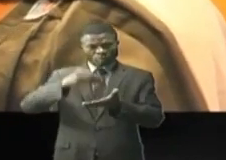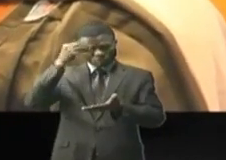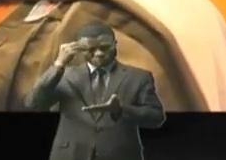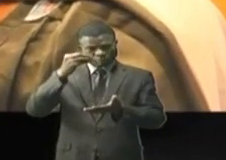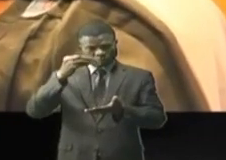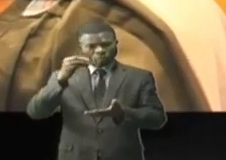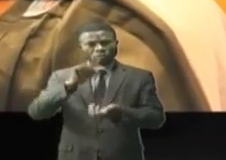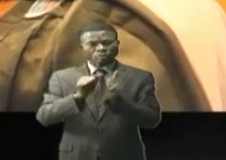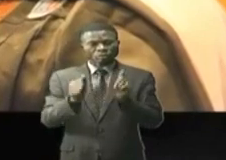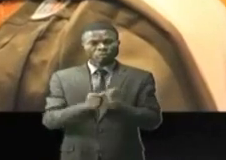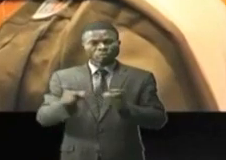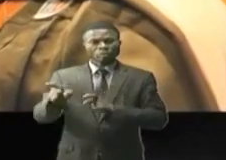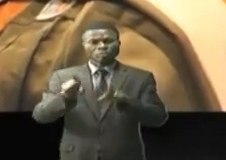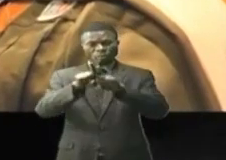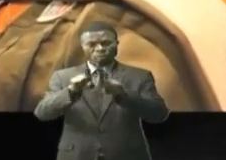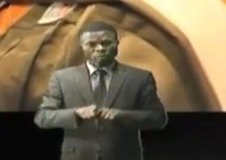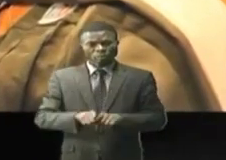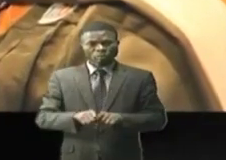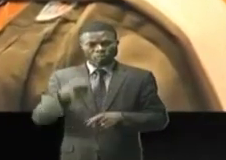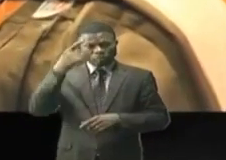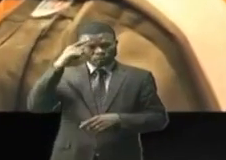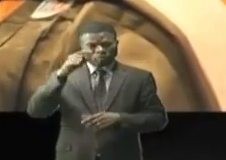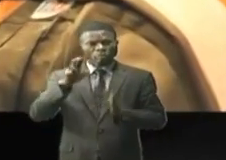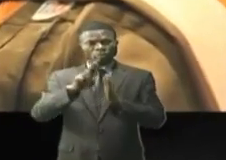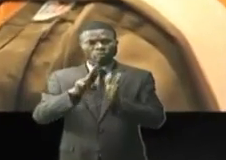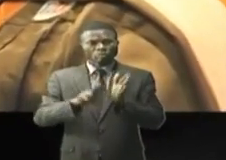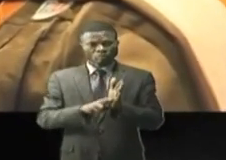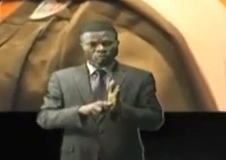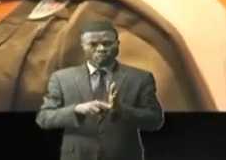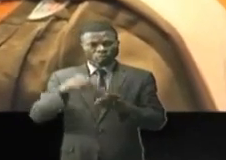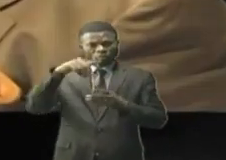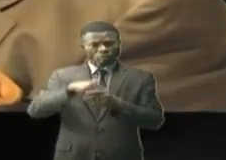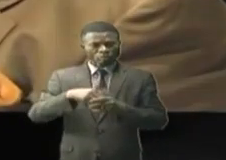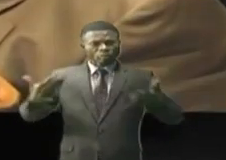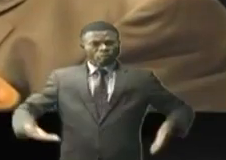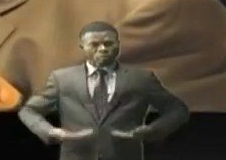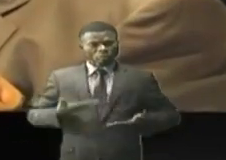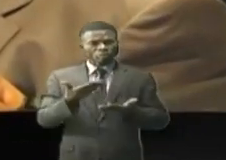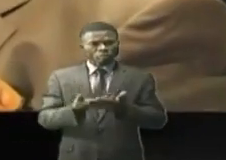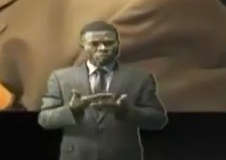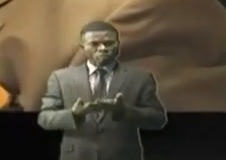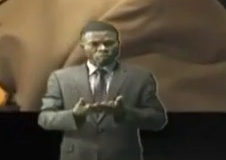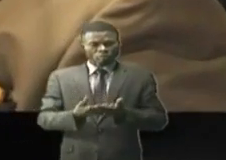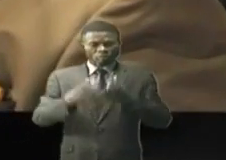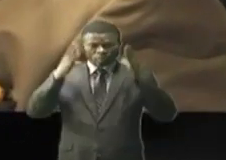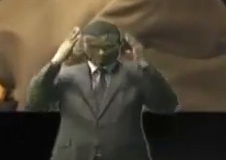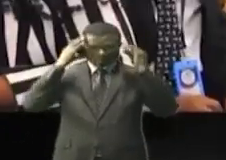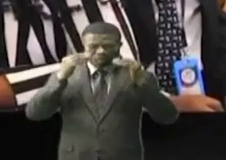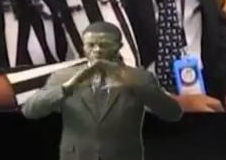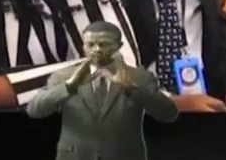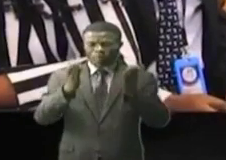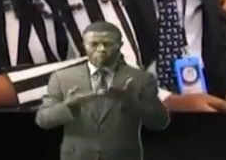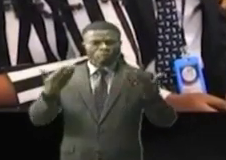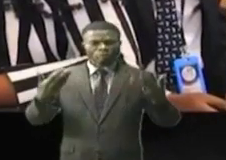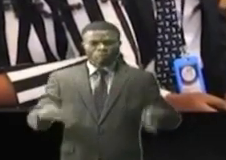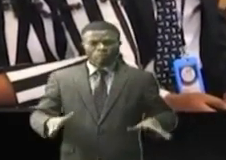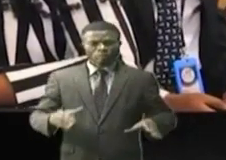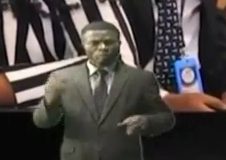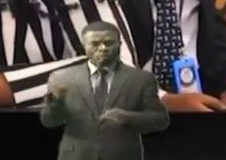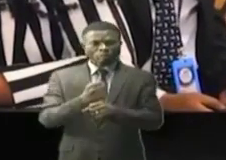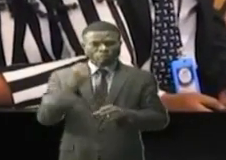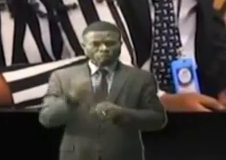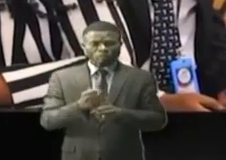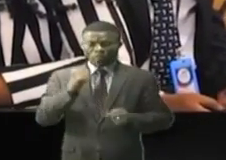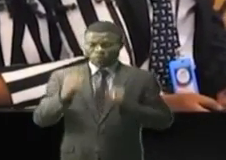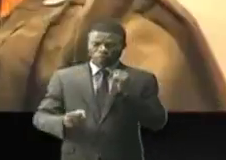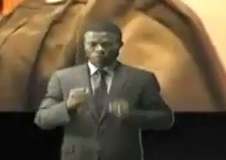émotions fortes, mais aussi en rencontres. Et dans cette ambiance de stress et de compétition, de travail et